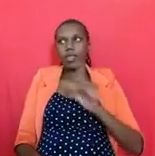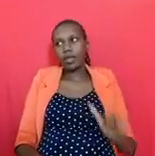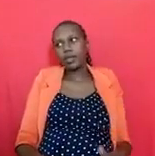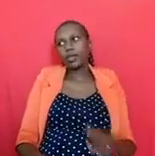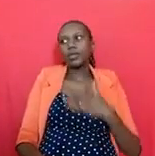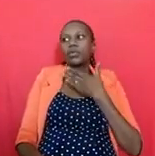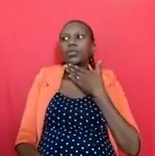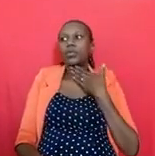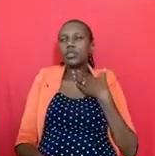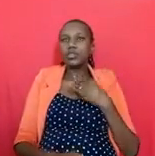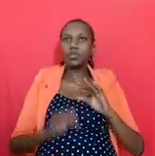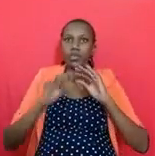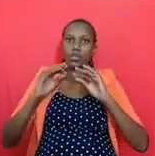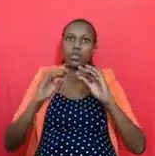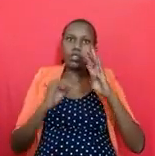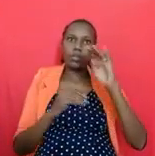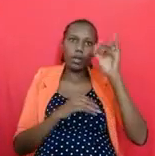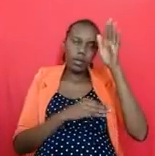tukwenda kurutwo niwe